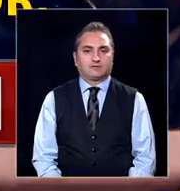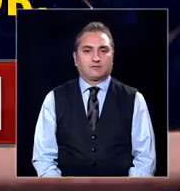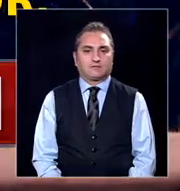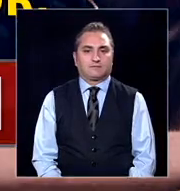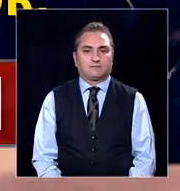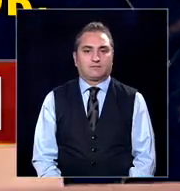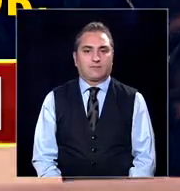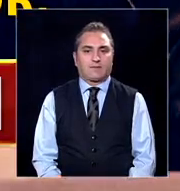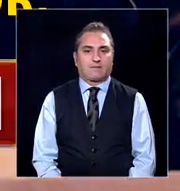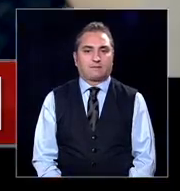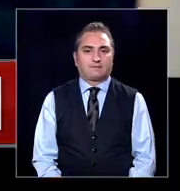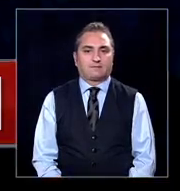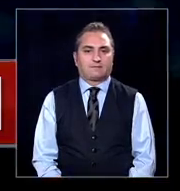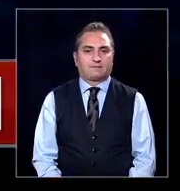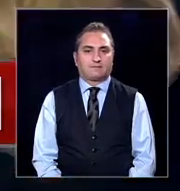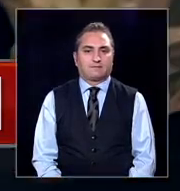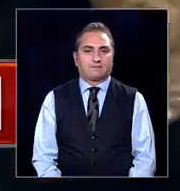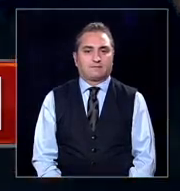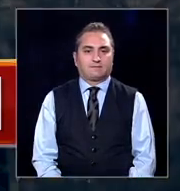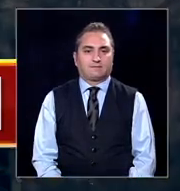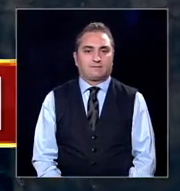lira para ödedim. İçim yanıyor.